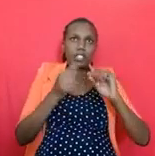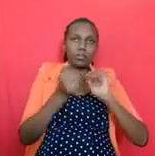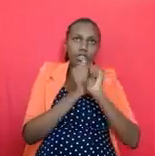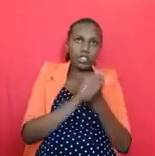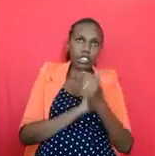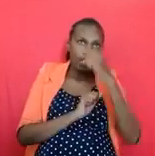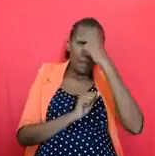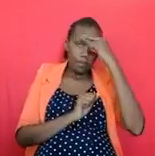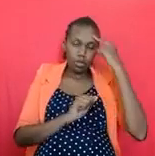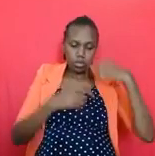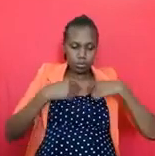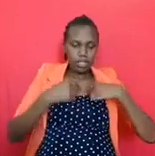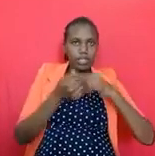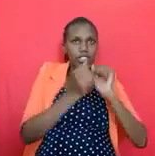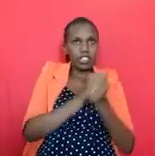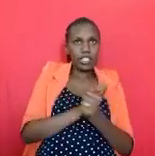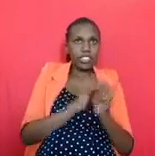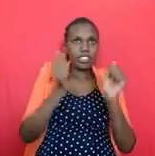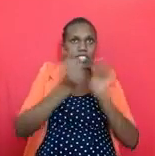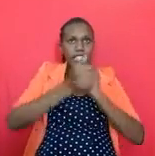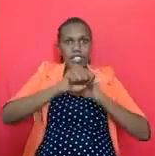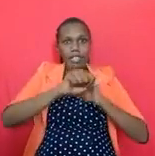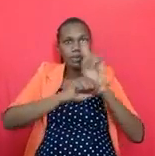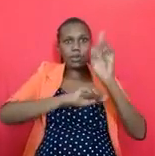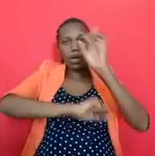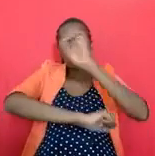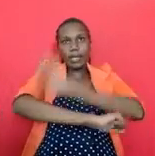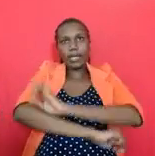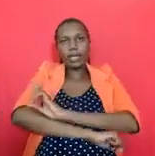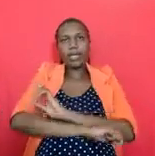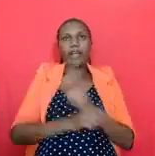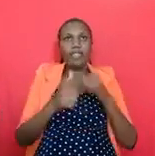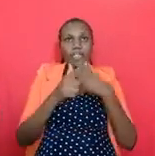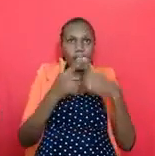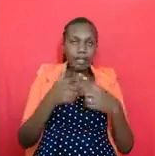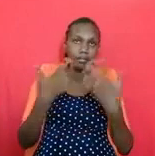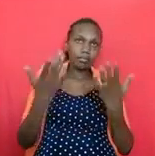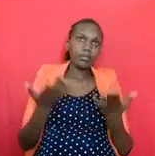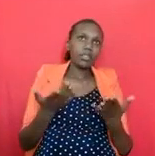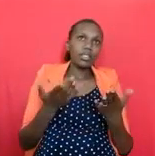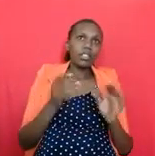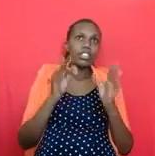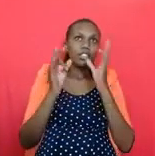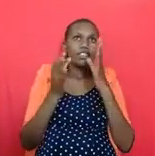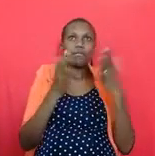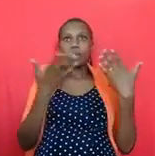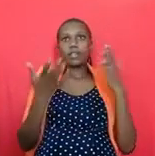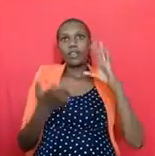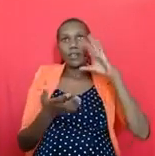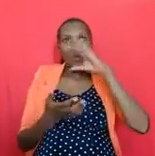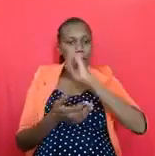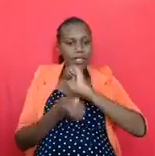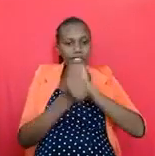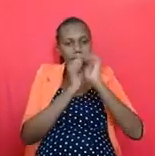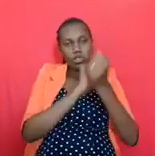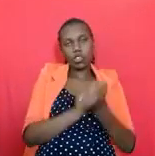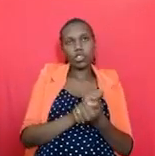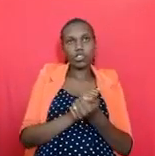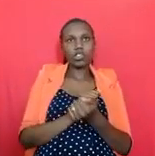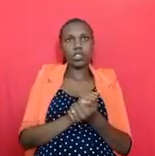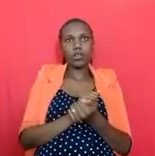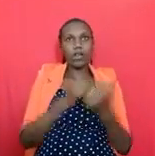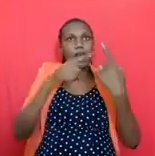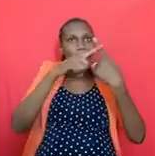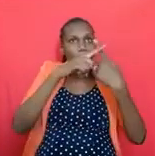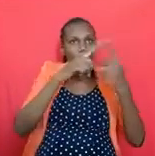tondu no ucenjie nguo ta ikumi muthenya umwe ona wage kugaruruka